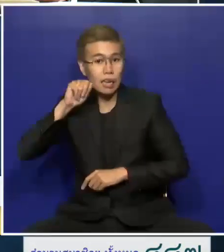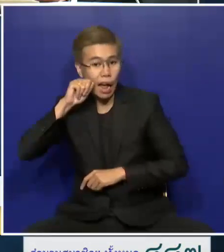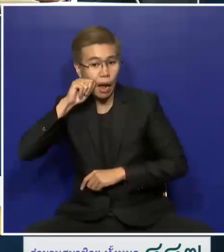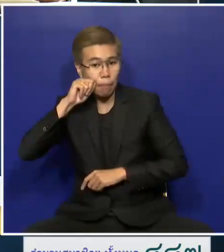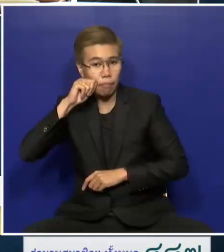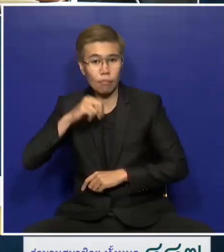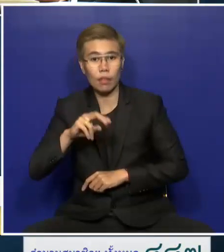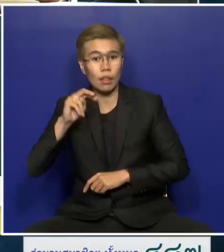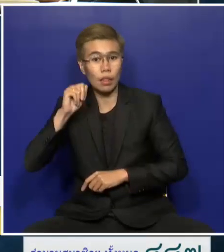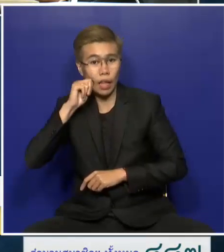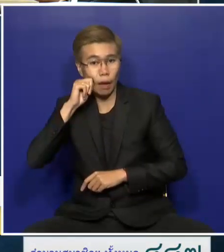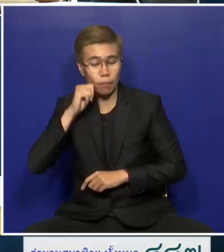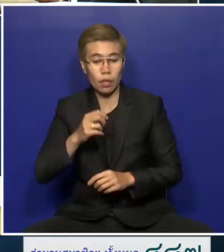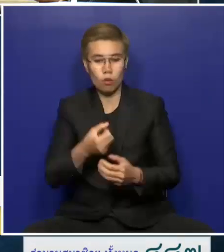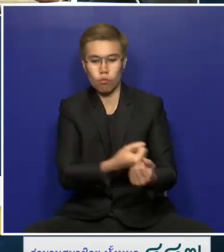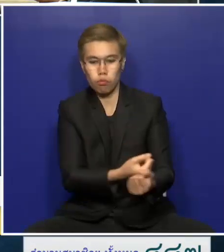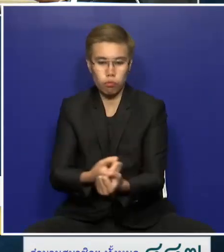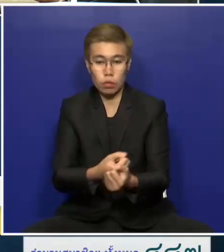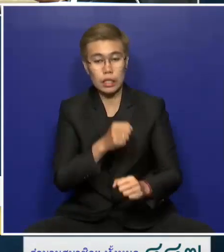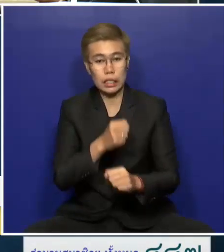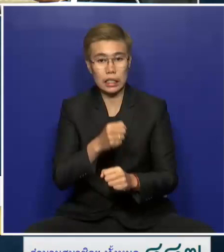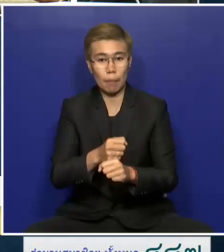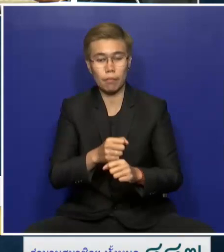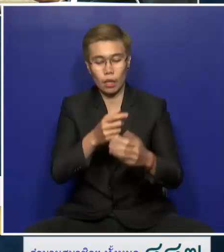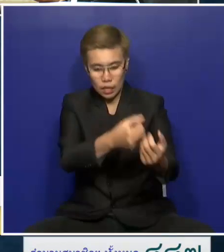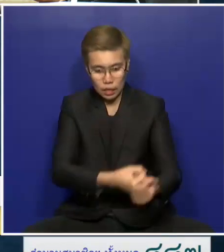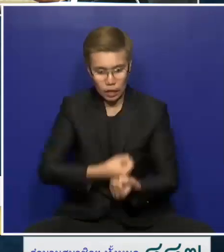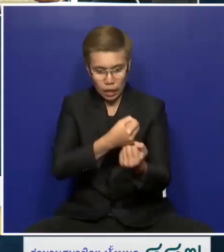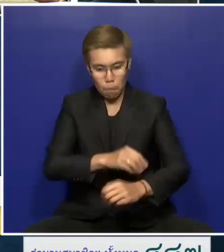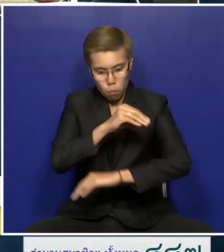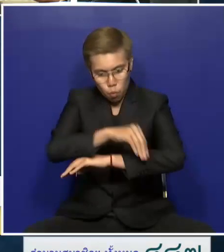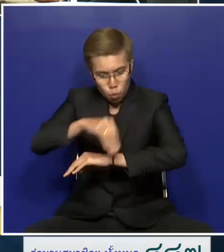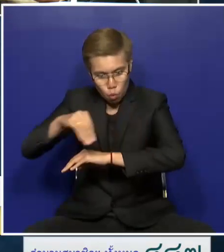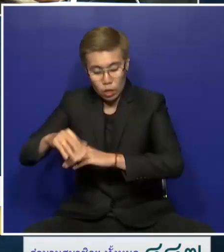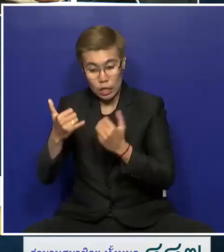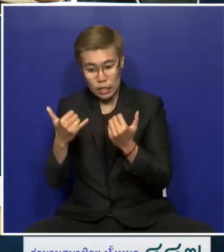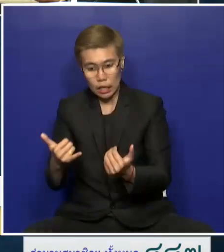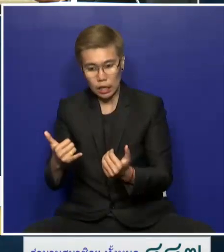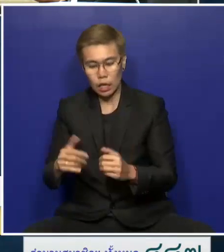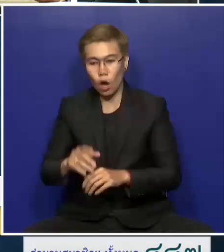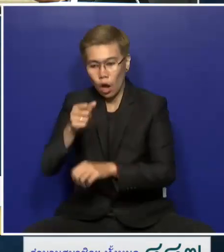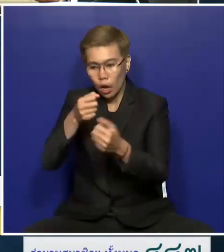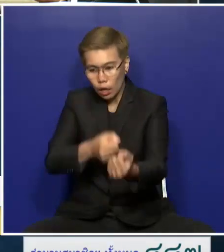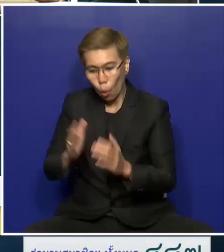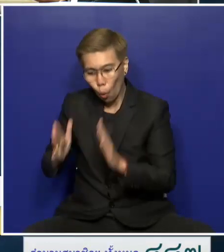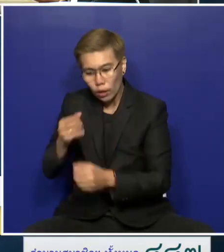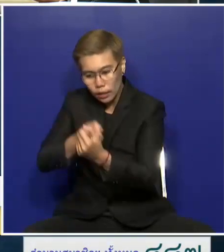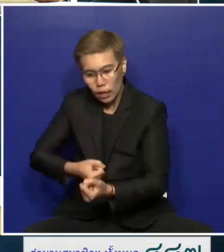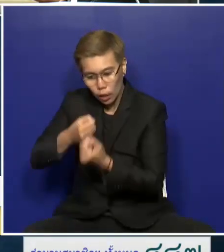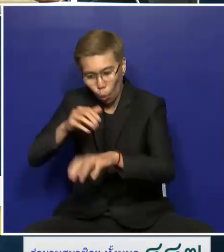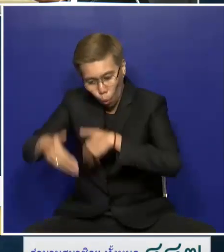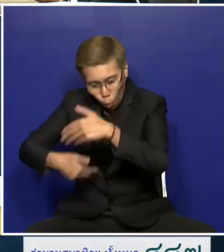ปัจจัยในการทำการเกษตรซึ่งขณะนี้เกษตรกรก็ได้เพียงแต่ขุดเจาะบาดาลระดับต่ำเ